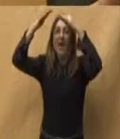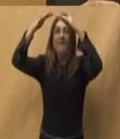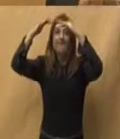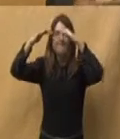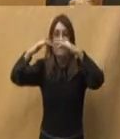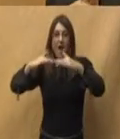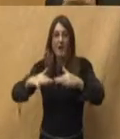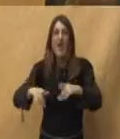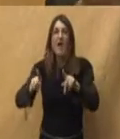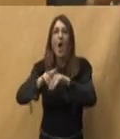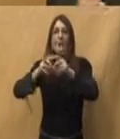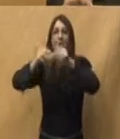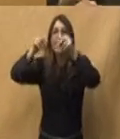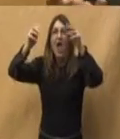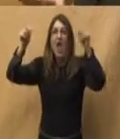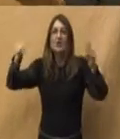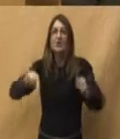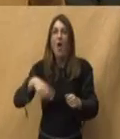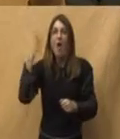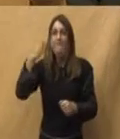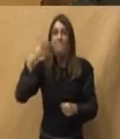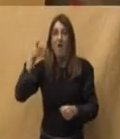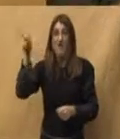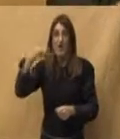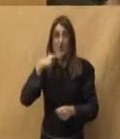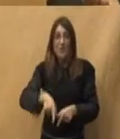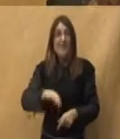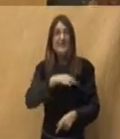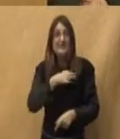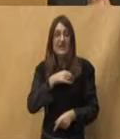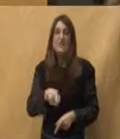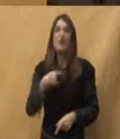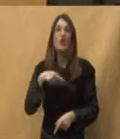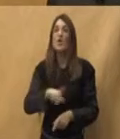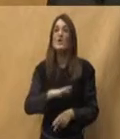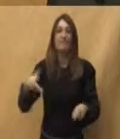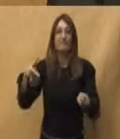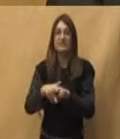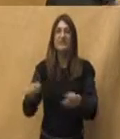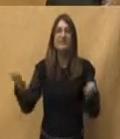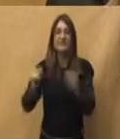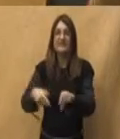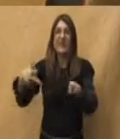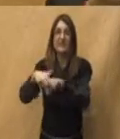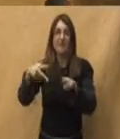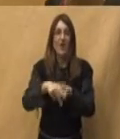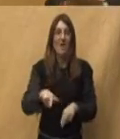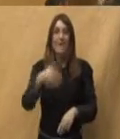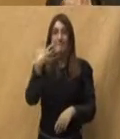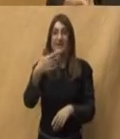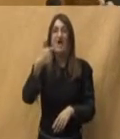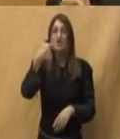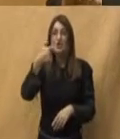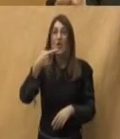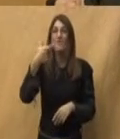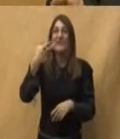siva olovna prašina i pada po njenom površu. Ona tvrdi da jede zdravu hranu. Ja bi te sve vrtove zatvorio jer nema šanse. Na 50, 100 ili 200